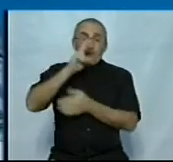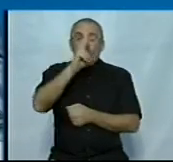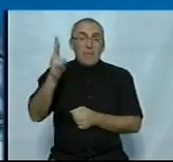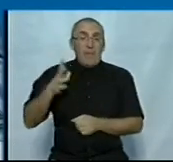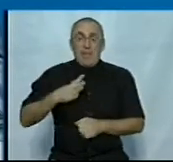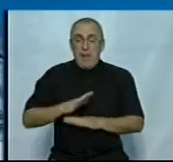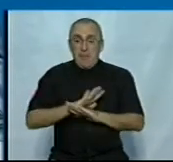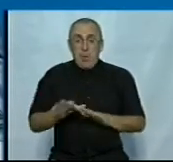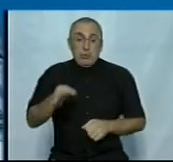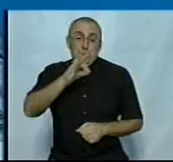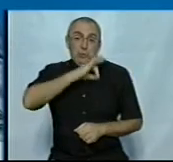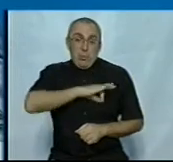прийшлося скористатися послугами